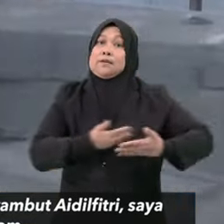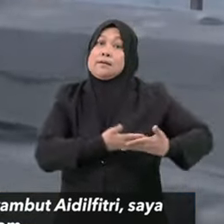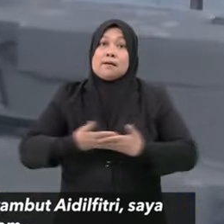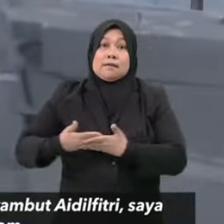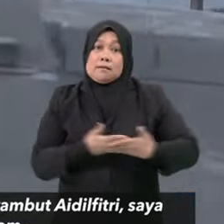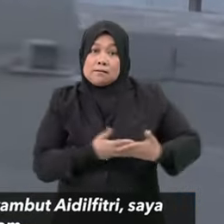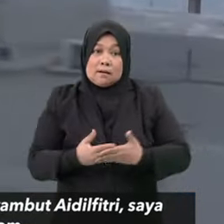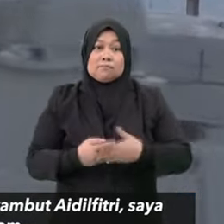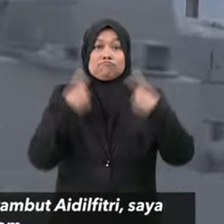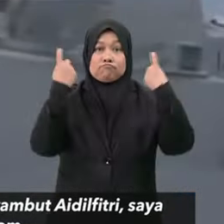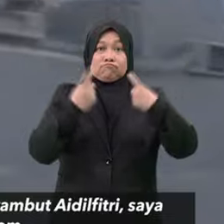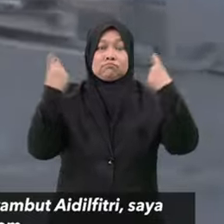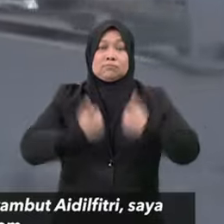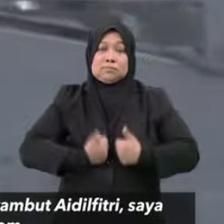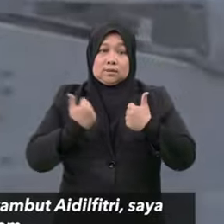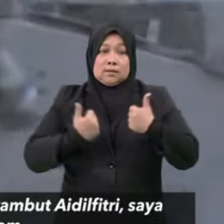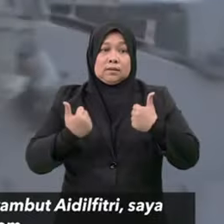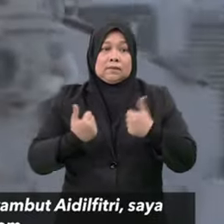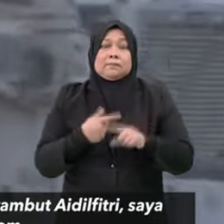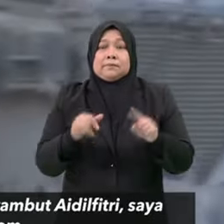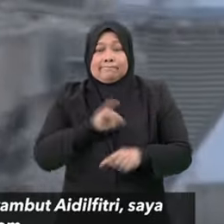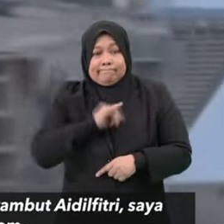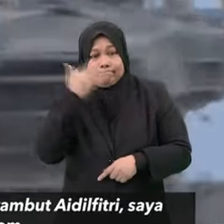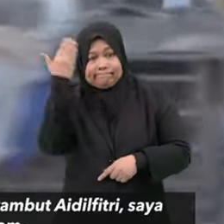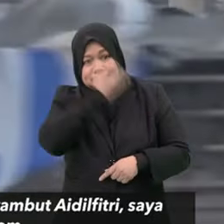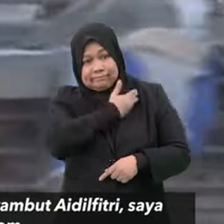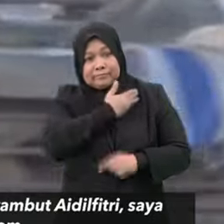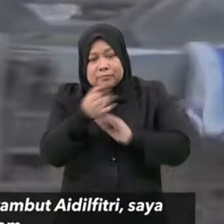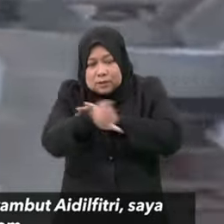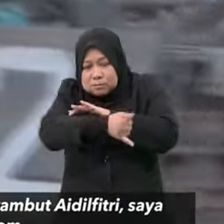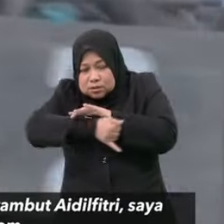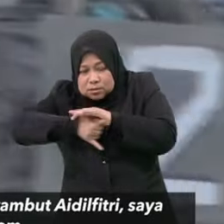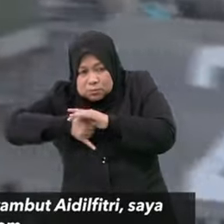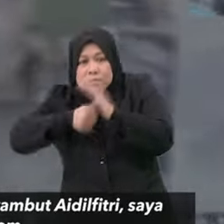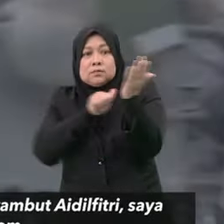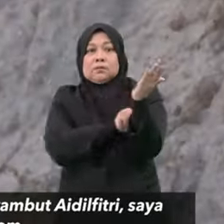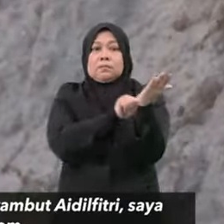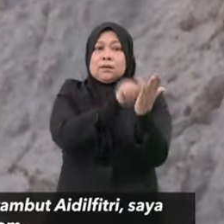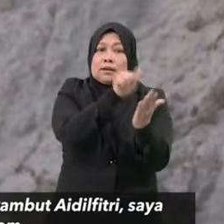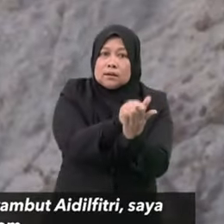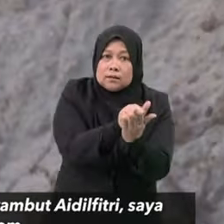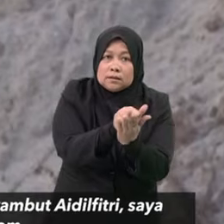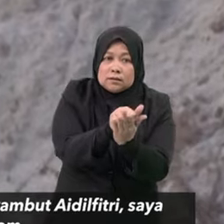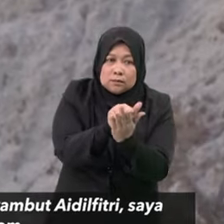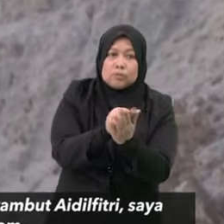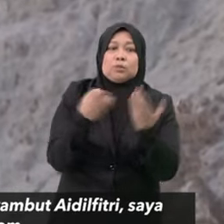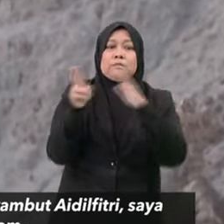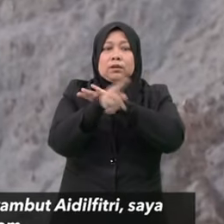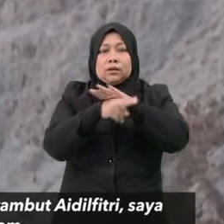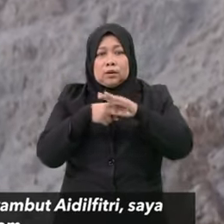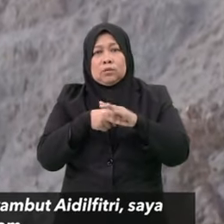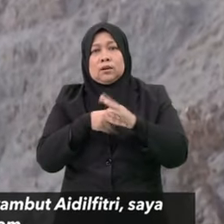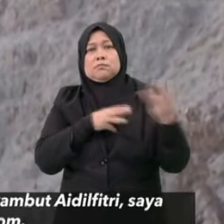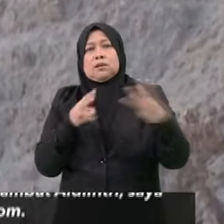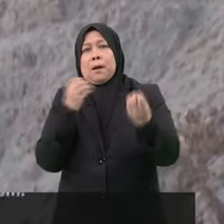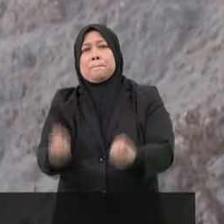Dengan anak-anak saya untuk menjelaskan, saya tinggal di bawah kubu pejuang Hamas untuk menghindari bom dan